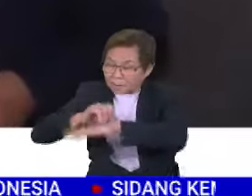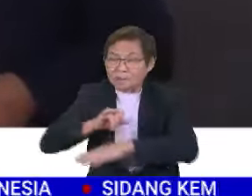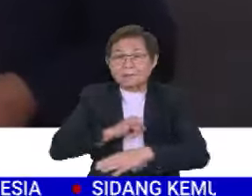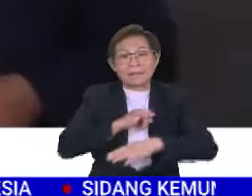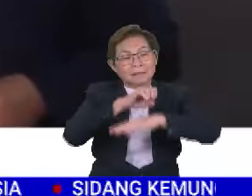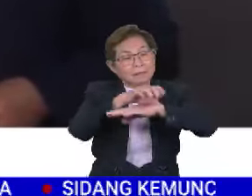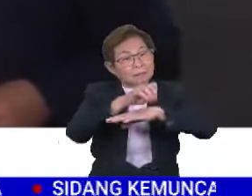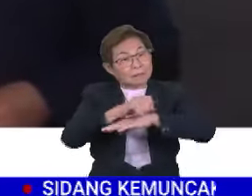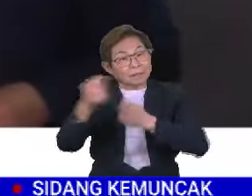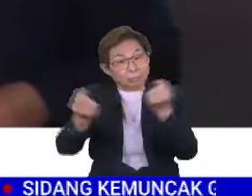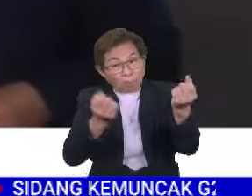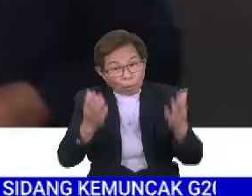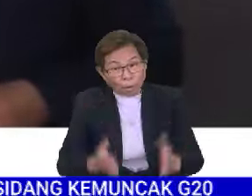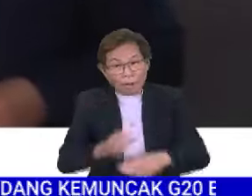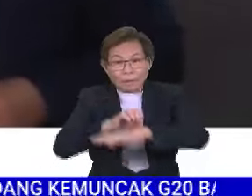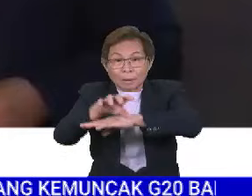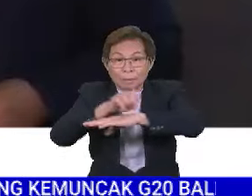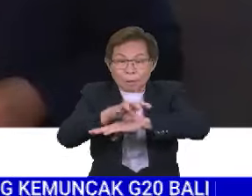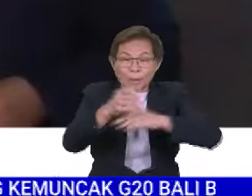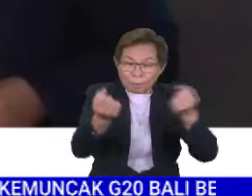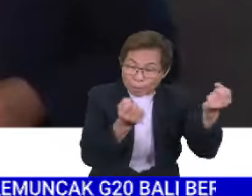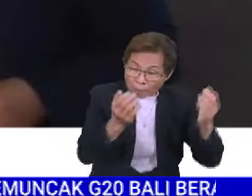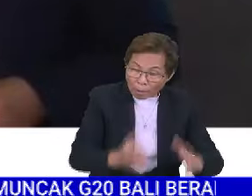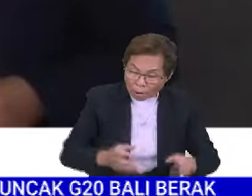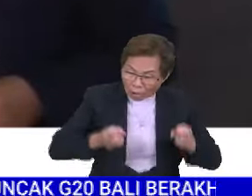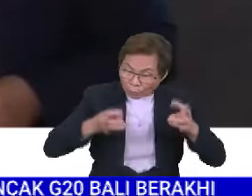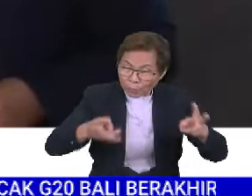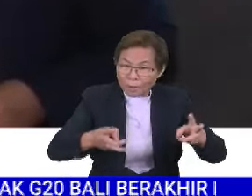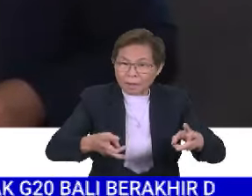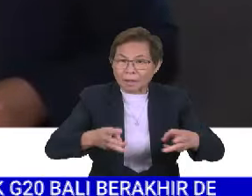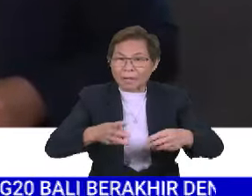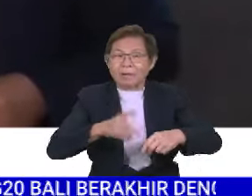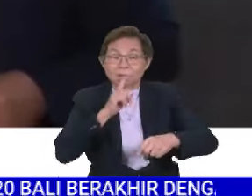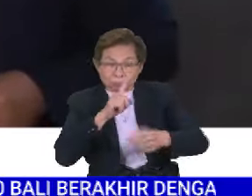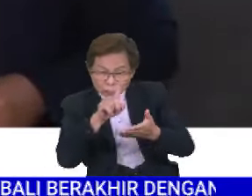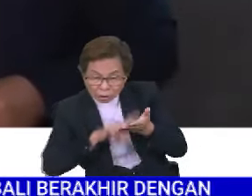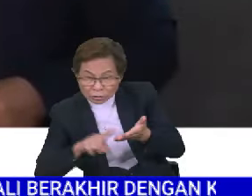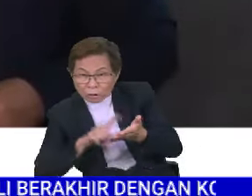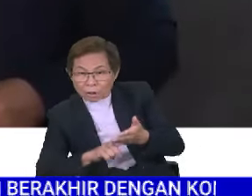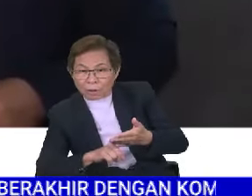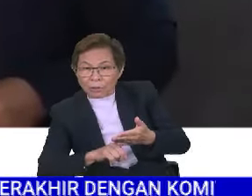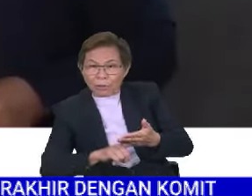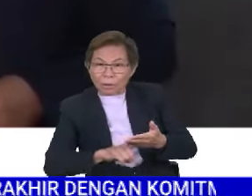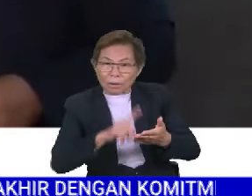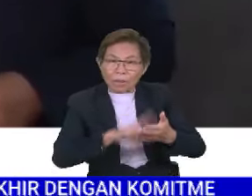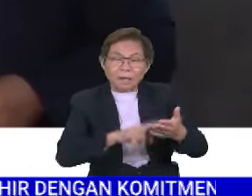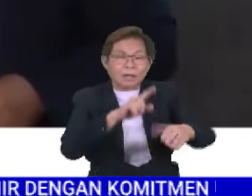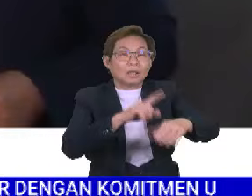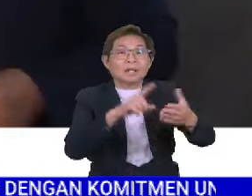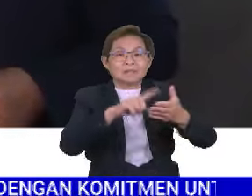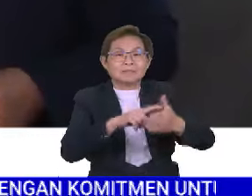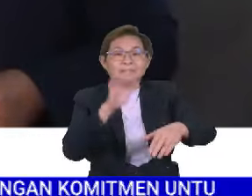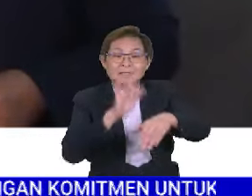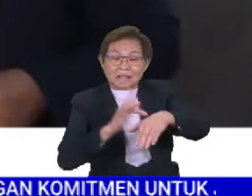saya kepada pengguna Lebuh Raya supaya dapat memastikan baki Tan Sri Enggo